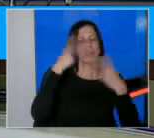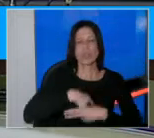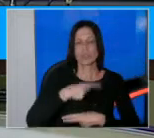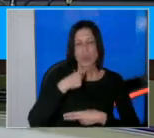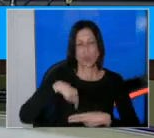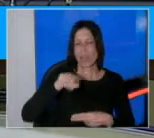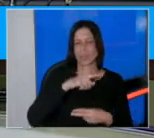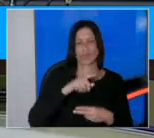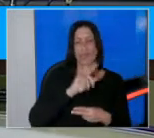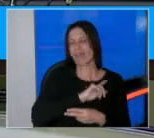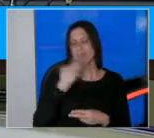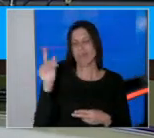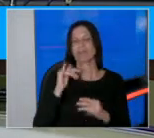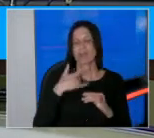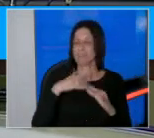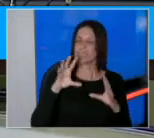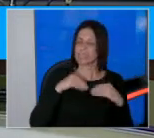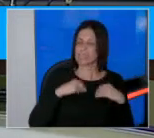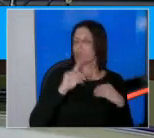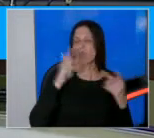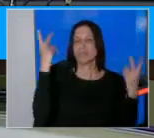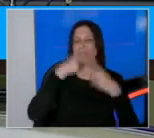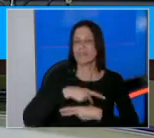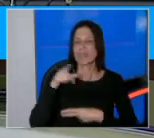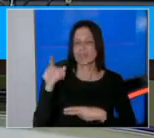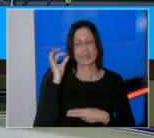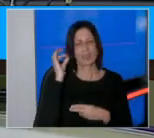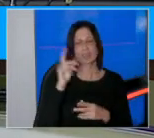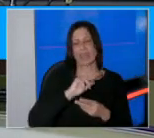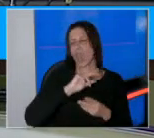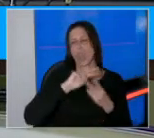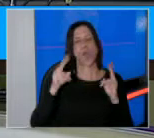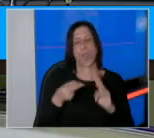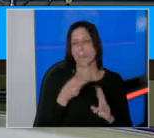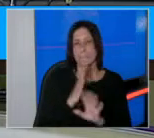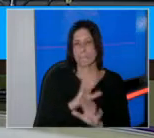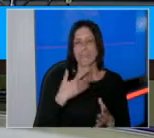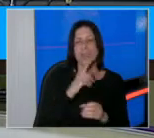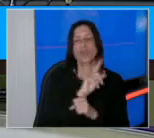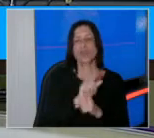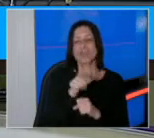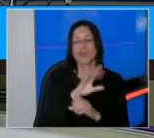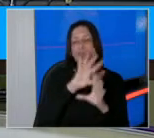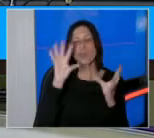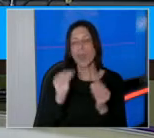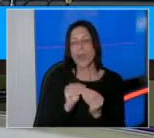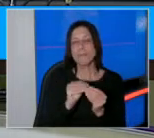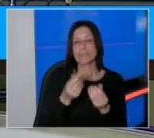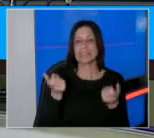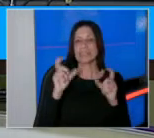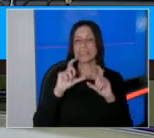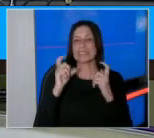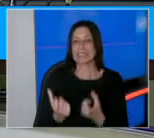לעולם. ואני מסכים, אנחנו באמת לא נבין אתכן לעולם, אבל הן אומרות שבתקופה הזאת, שכולם בסגר, יש